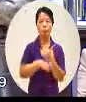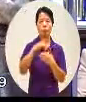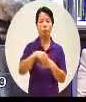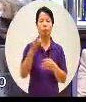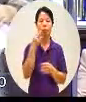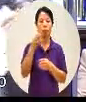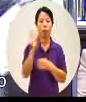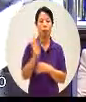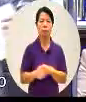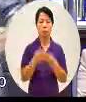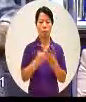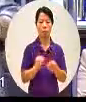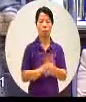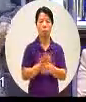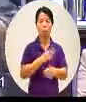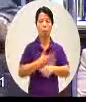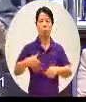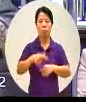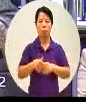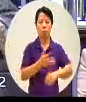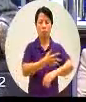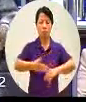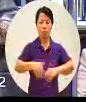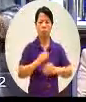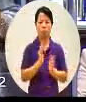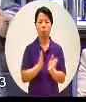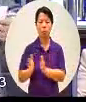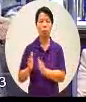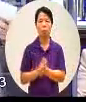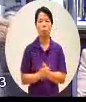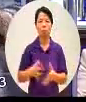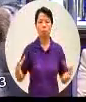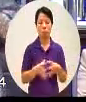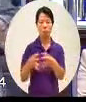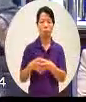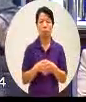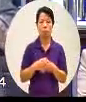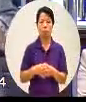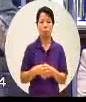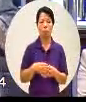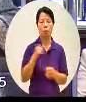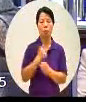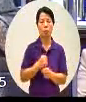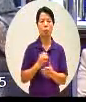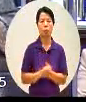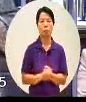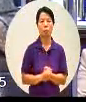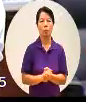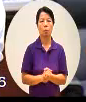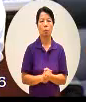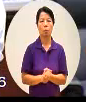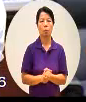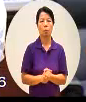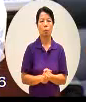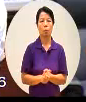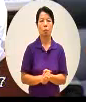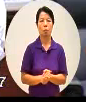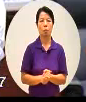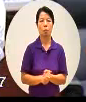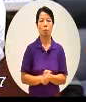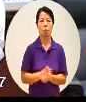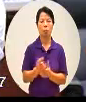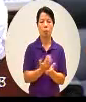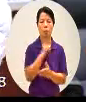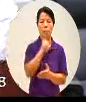嗯规个爱河流域的整治，安尼一并安尼来当这一组，安尼。 不过市长，你谈到